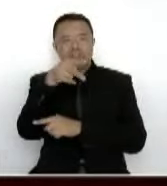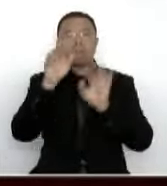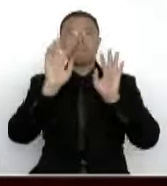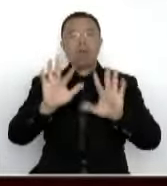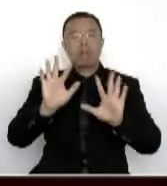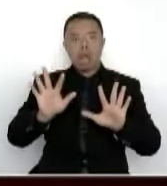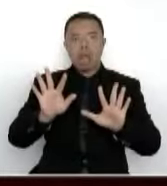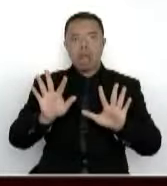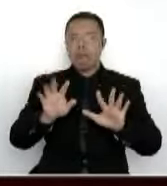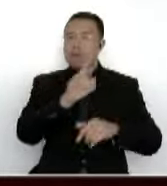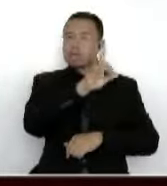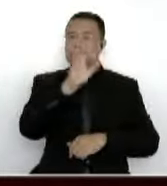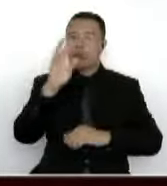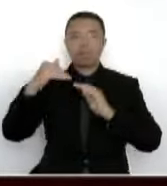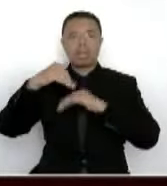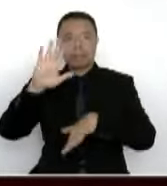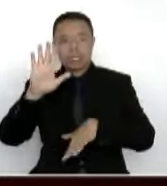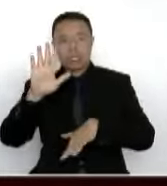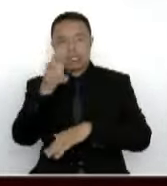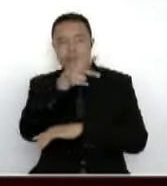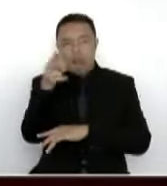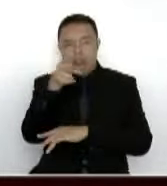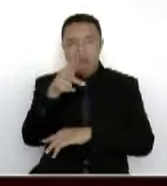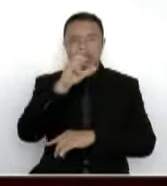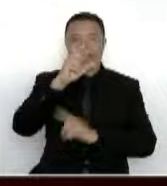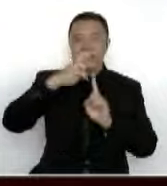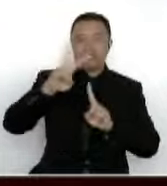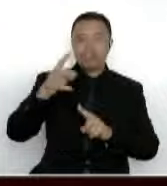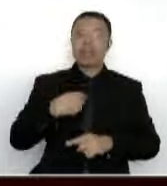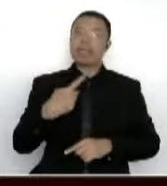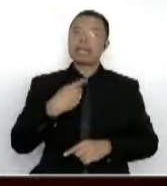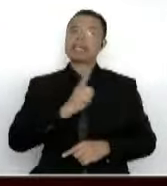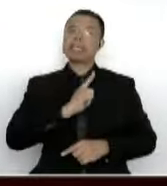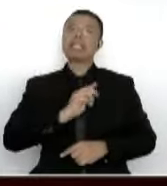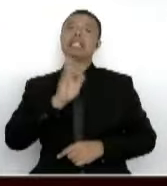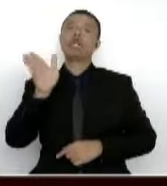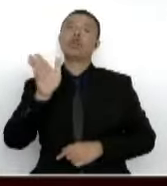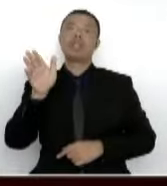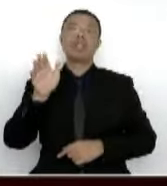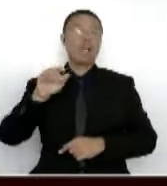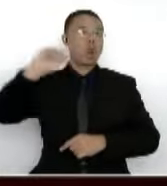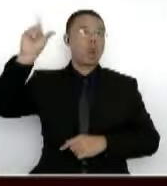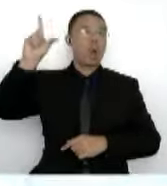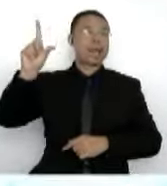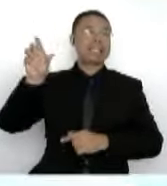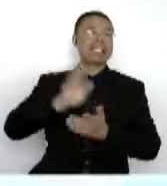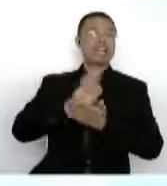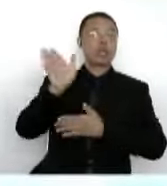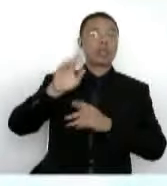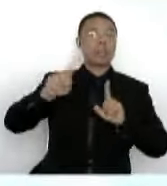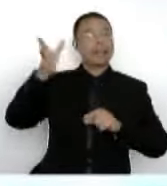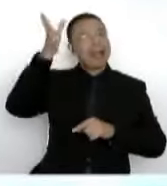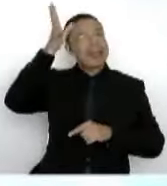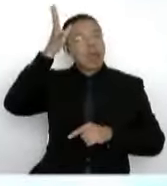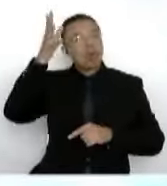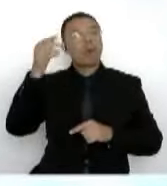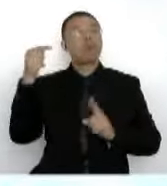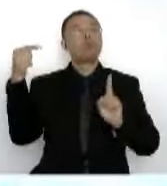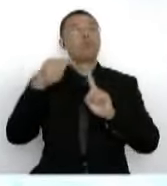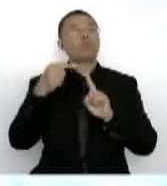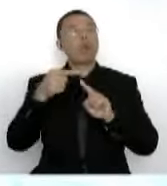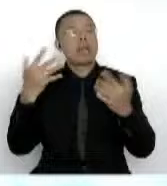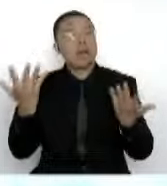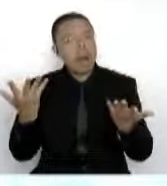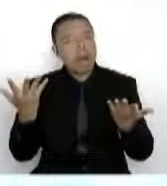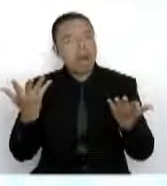eh CCTV yang ada karena kita sendiri sebenarnya meniru dari asing Tetapi kita tidak paham bagaimana